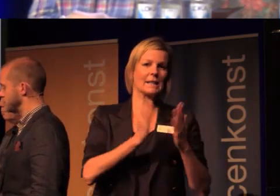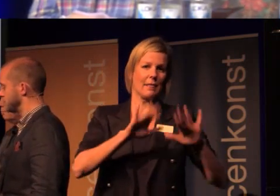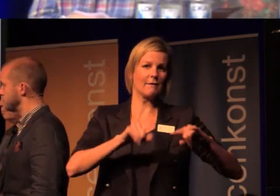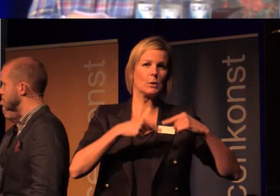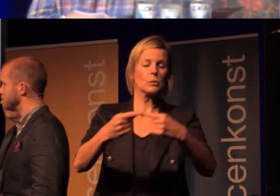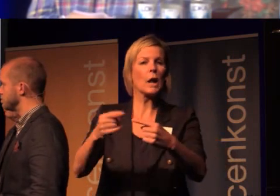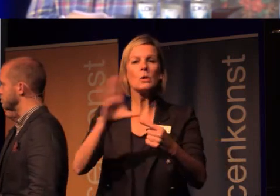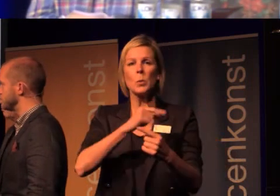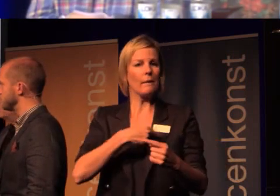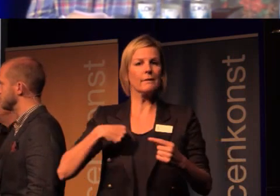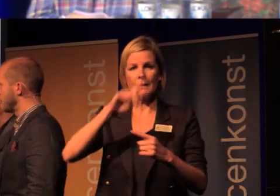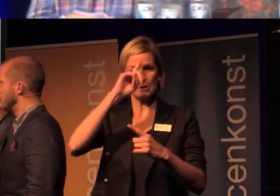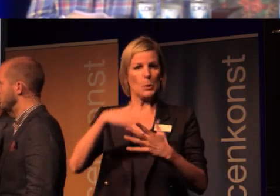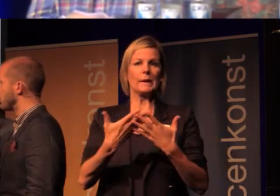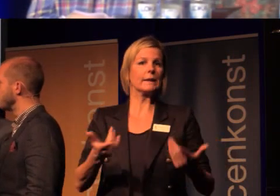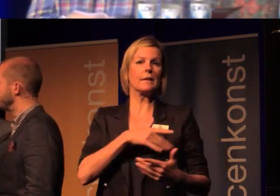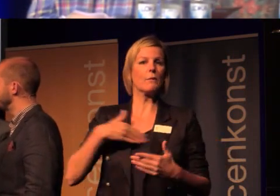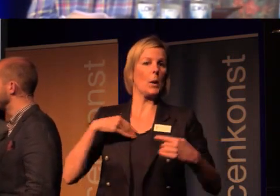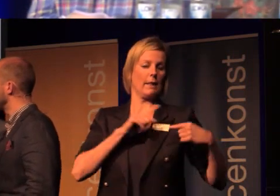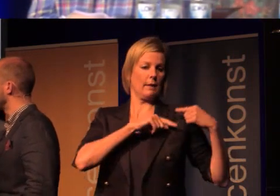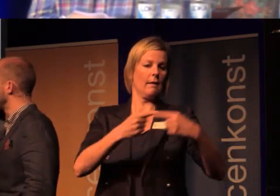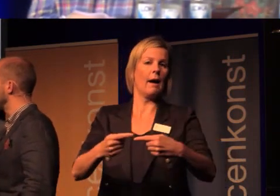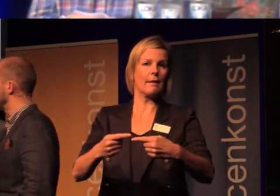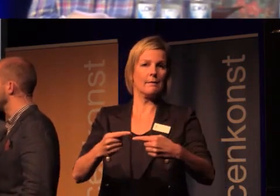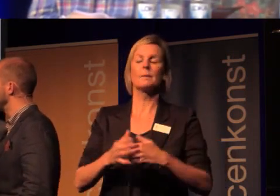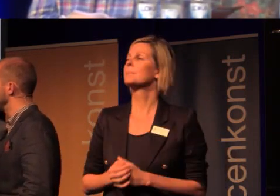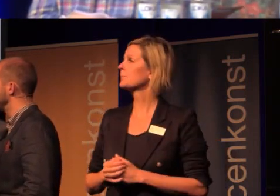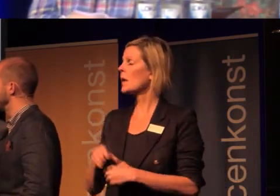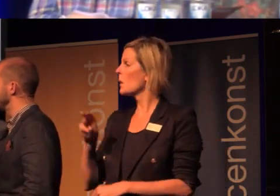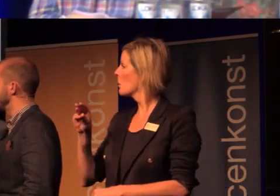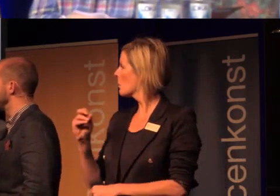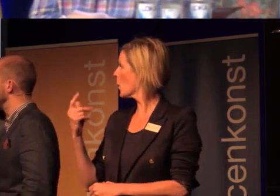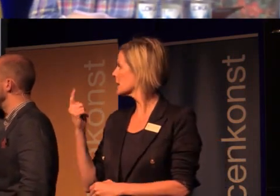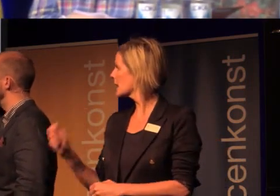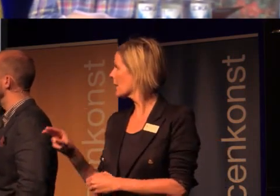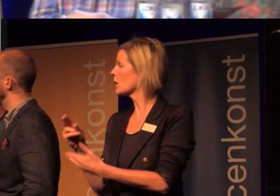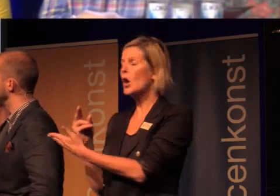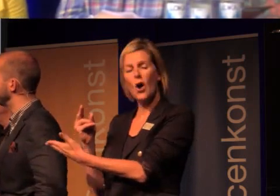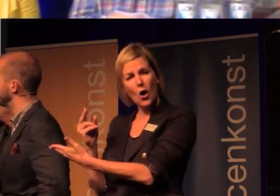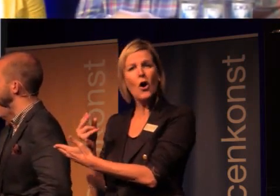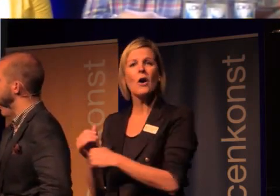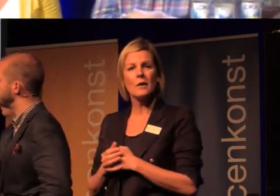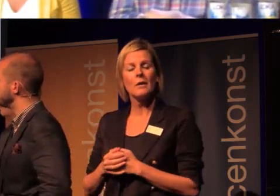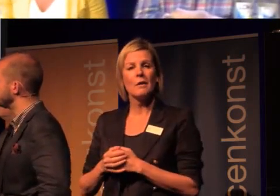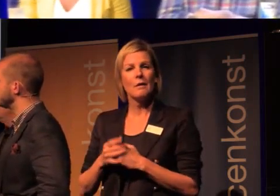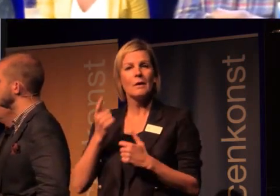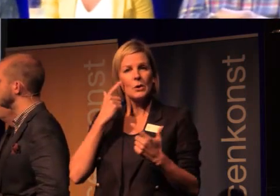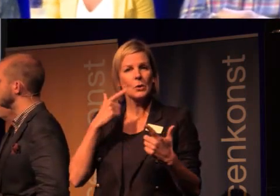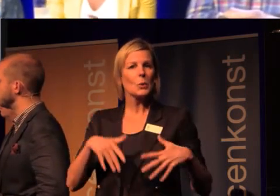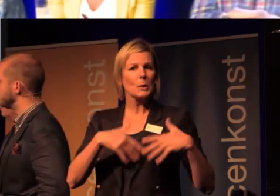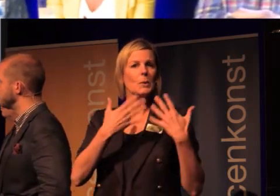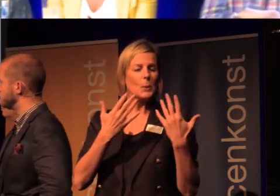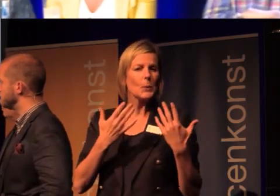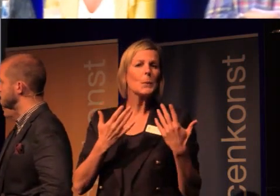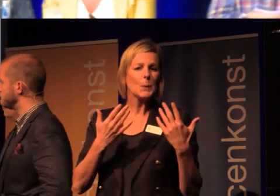som har burit oss där vi är idag. Mårten? Ja, alltså kulturen genomförs ju nästan alltid med